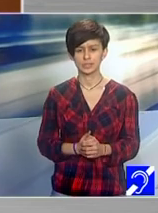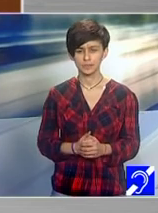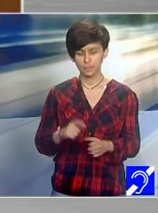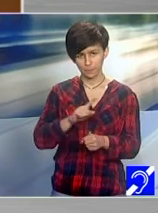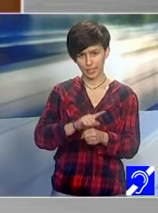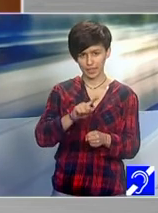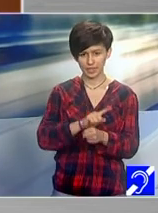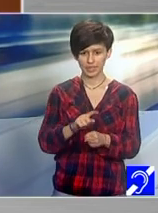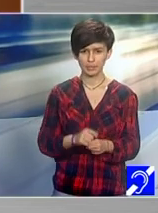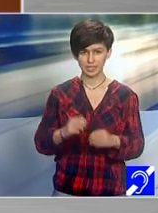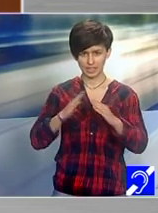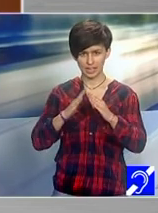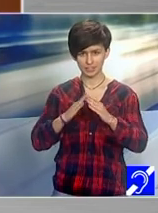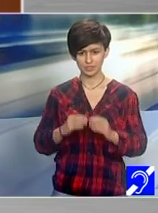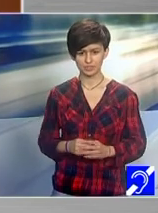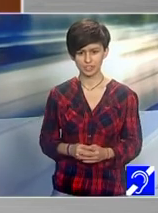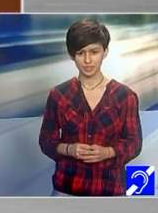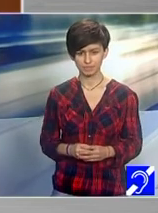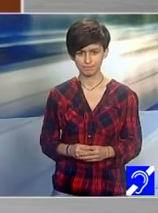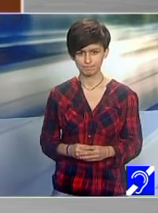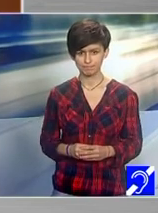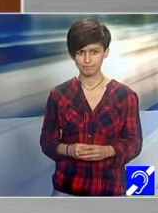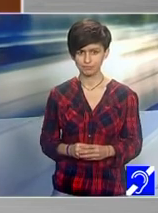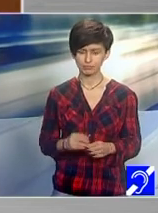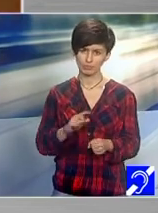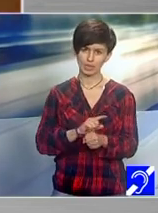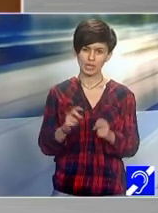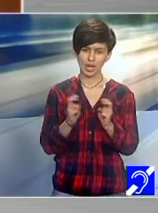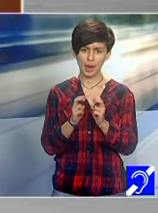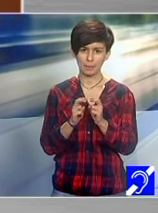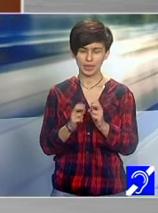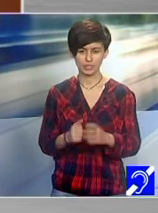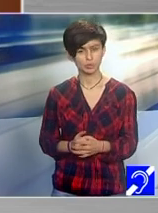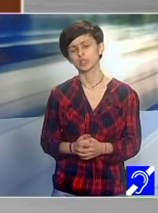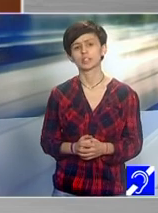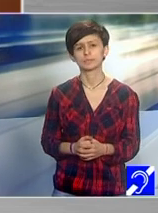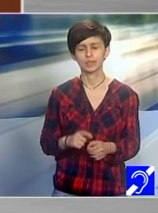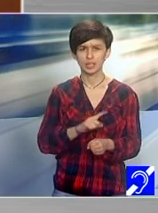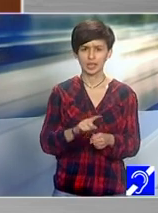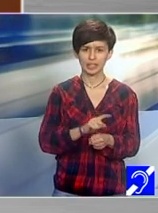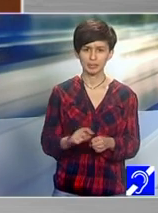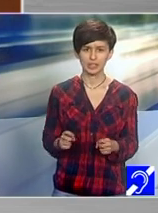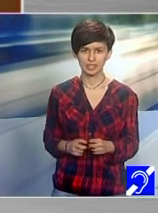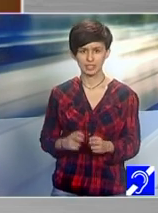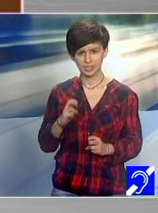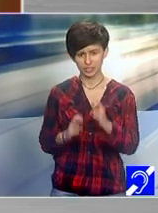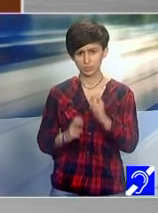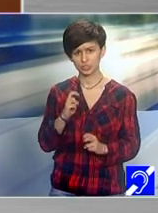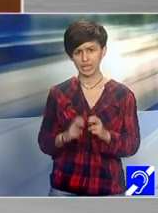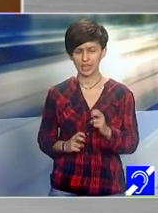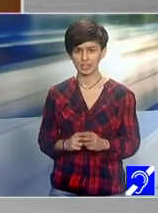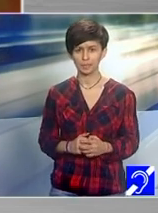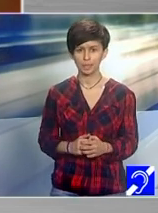elemente casnice, electrocasnice, elemente industriale de automatizare și așa mai